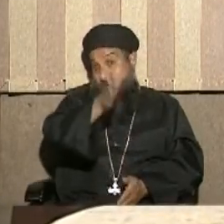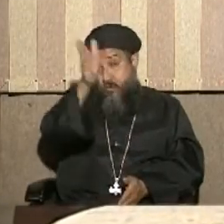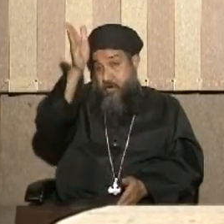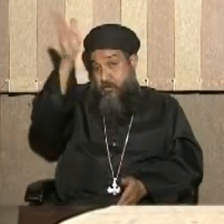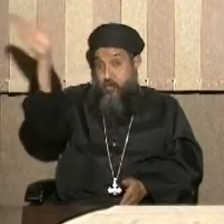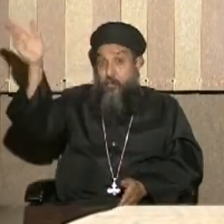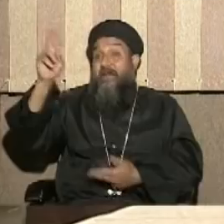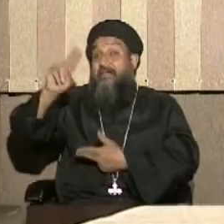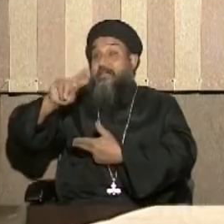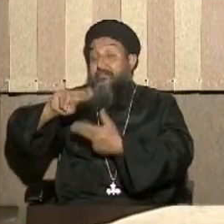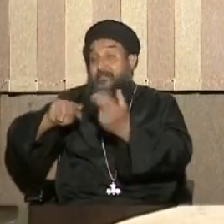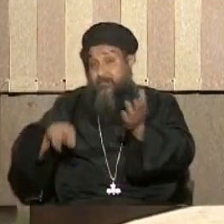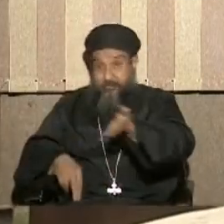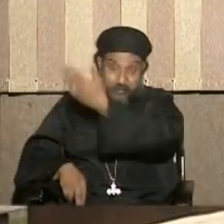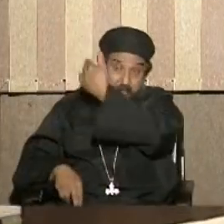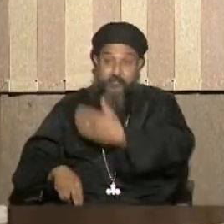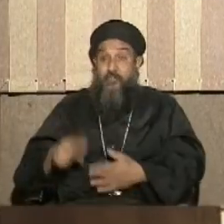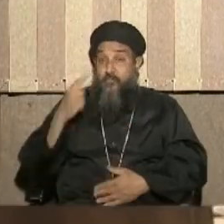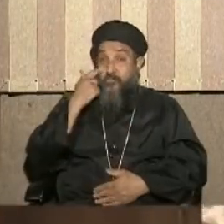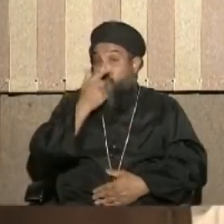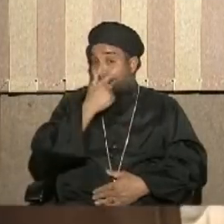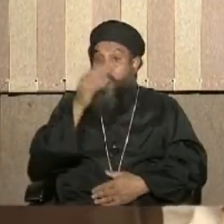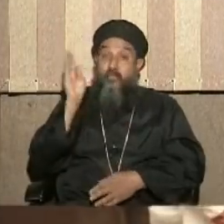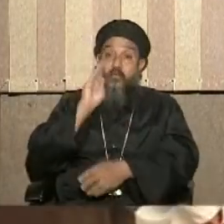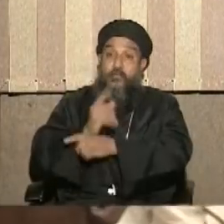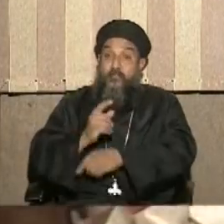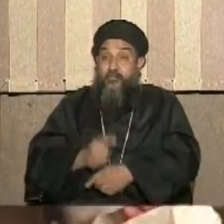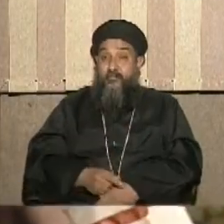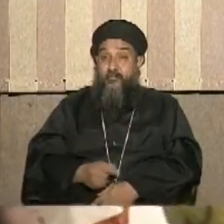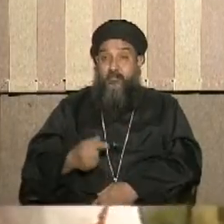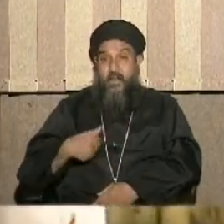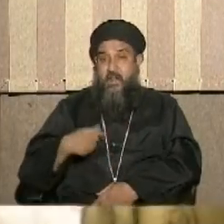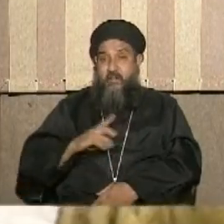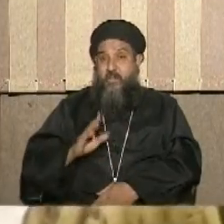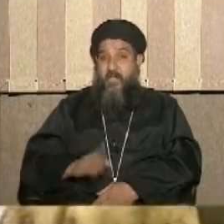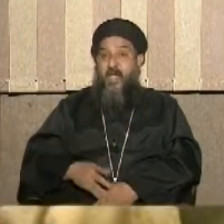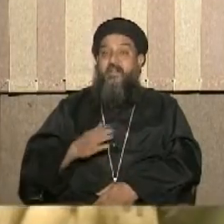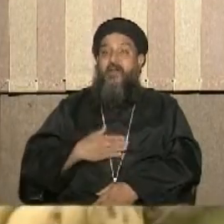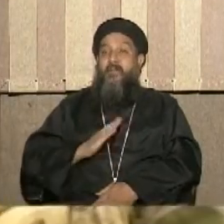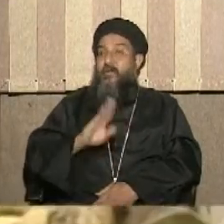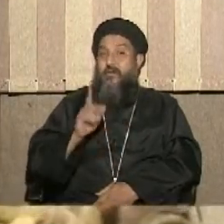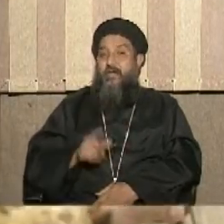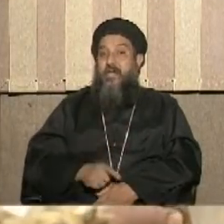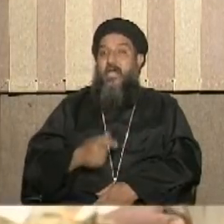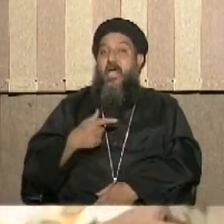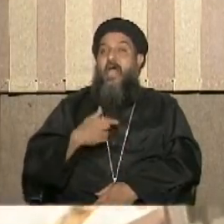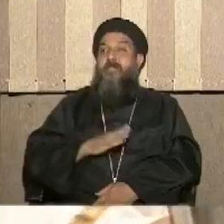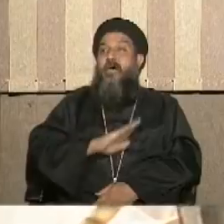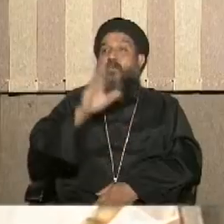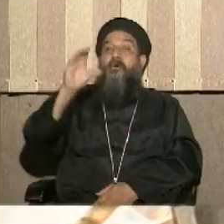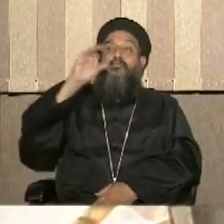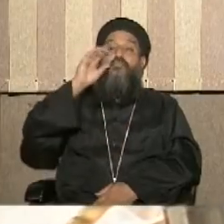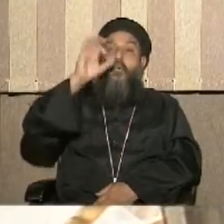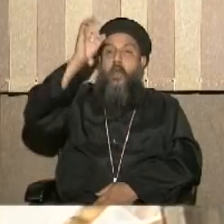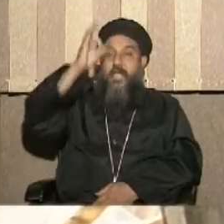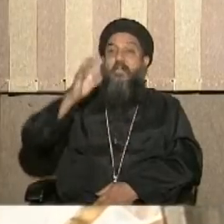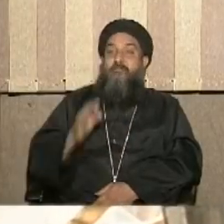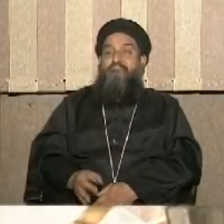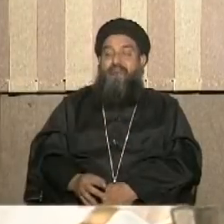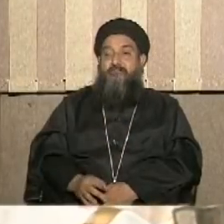تروحوا أيقونية وهناك يحكوكوا على كل حاجة؟ لا احنا ما نروحش أيقونية، احنا نروح سوريا